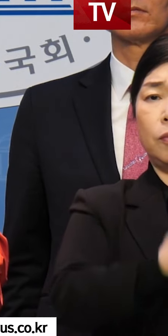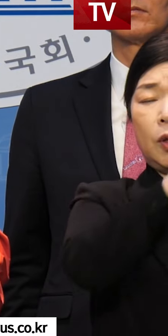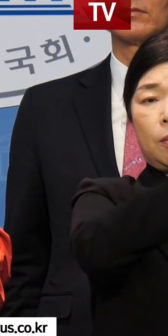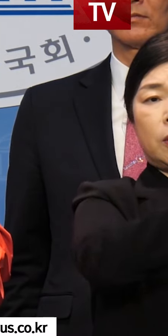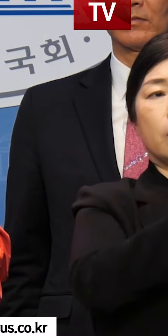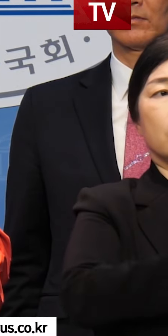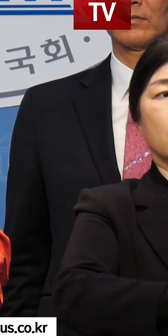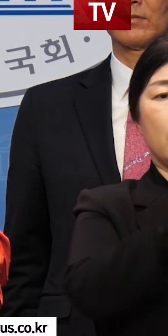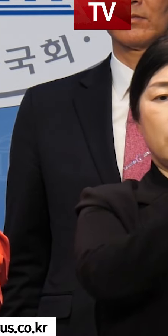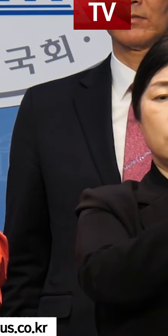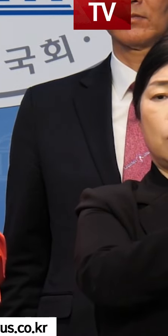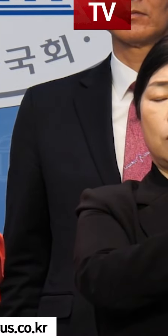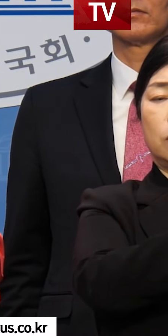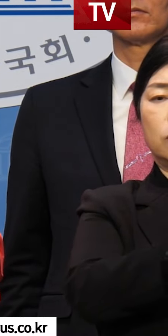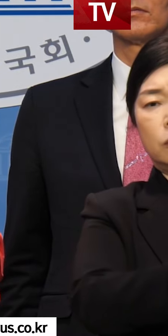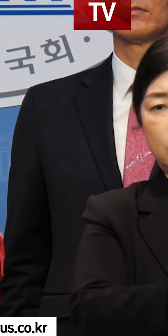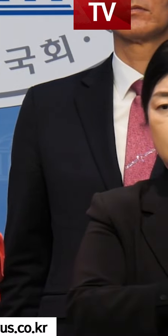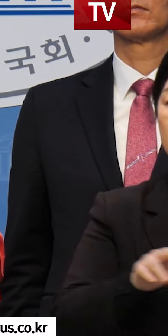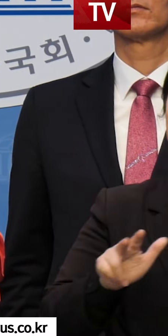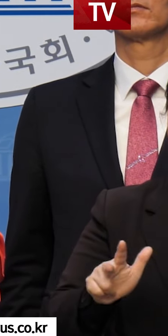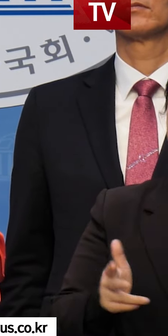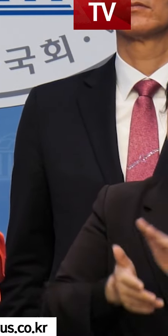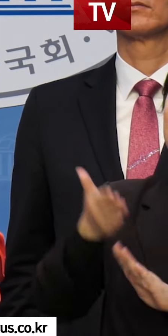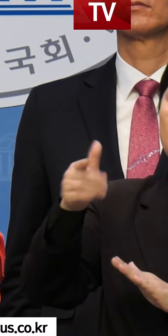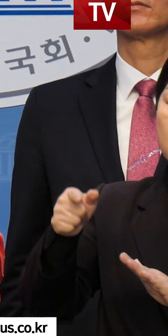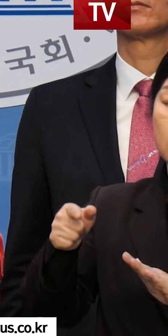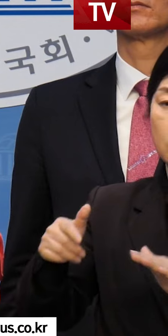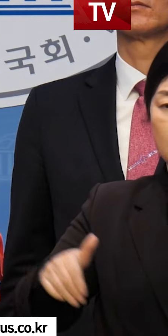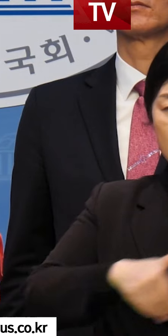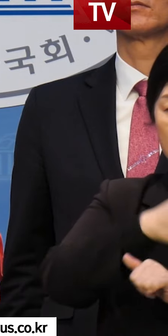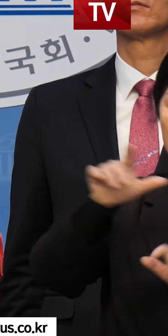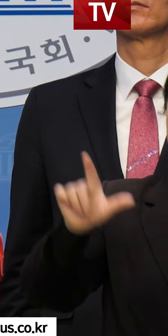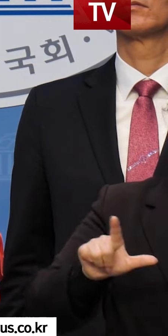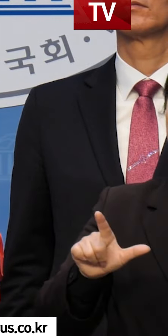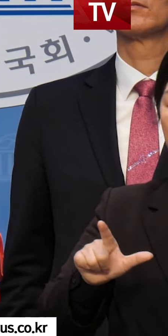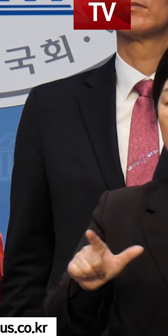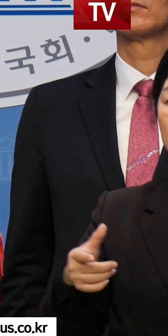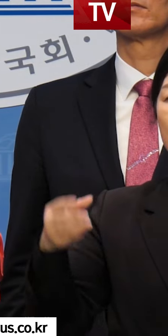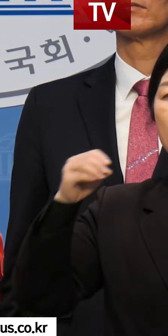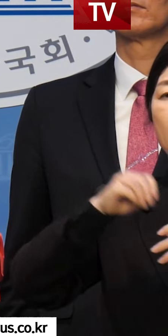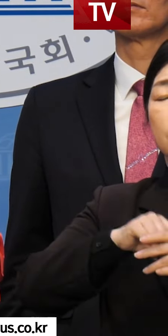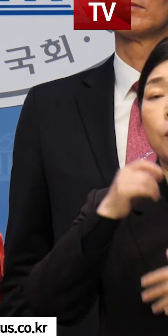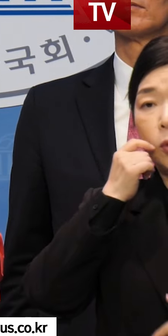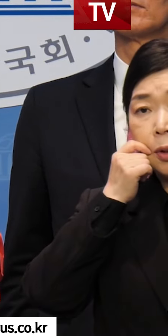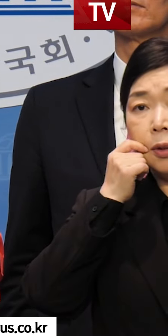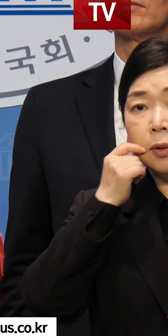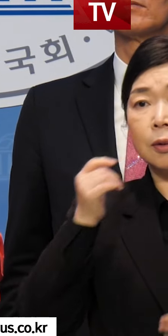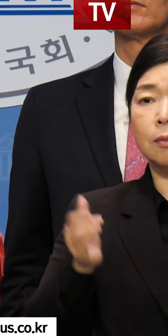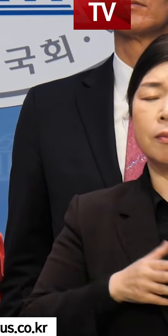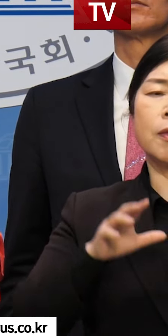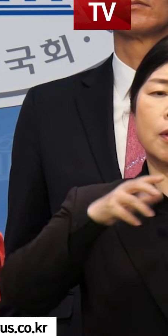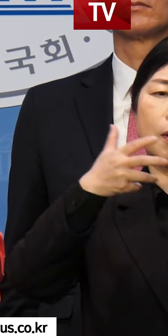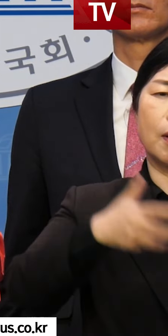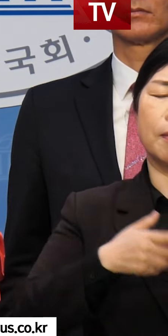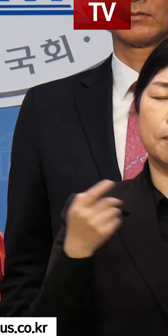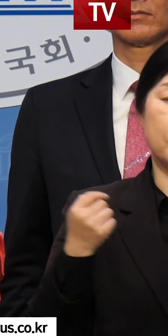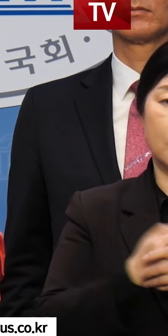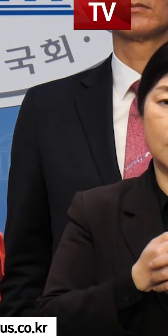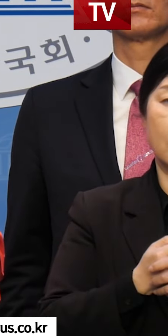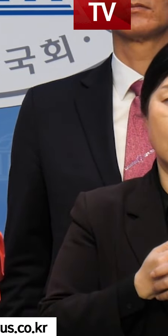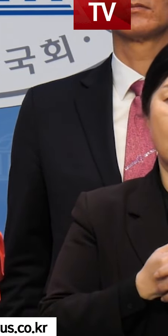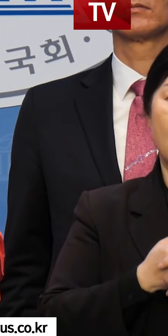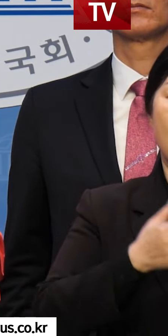만들어진 행정구역이 현재 도시 형태를 담아내지 못하는 일은 전 세계